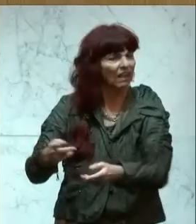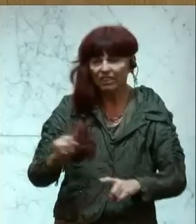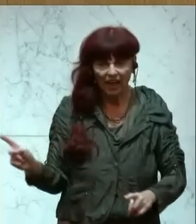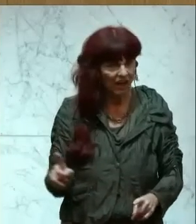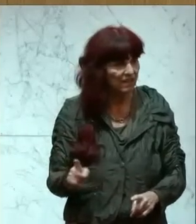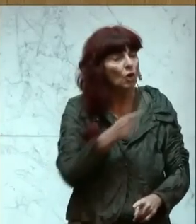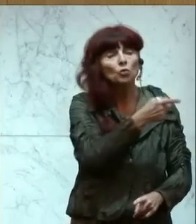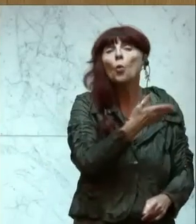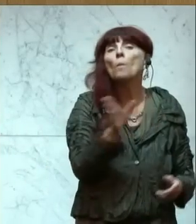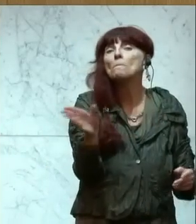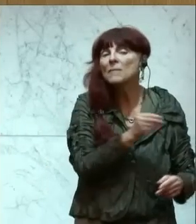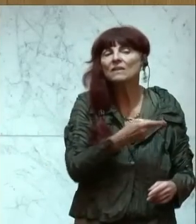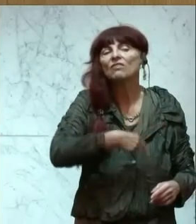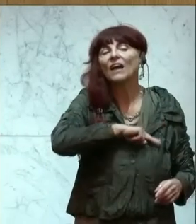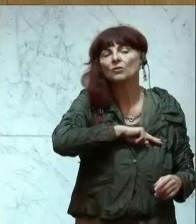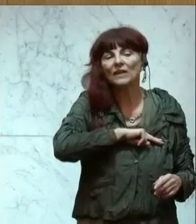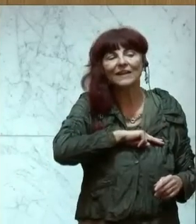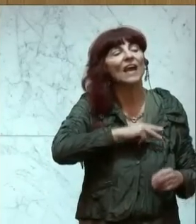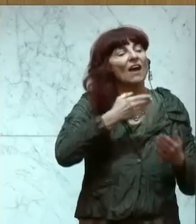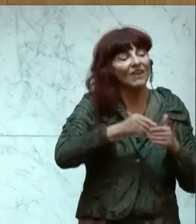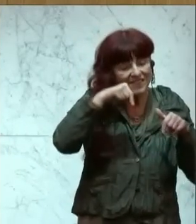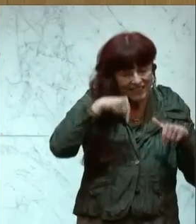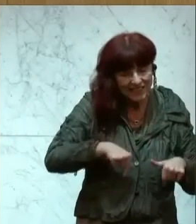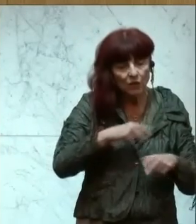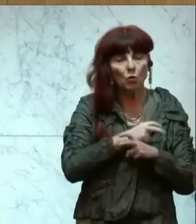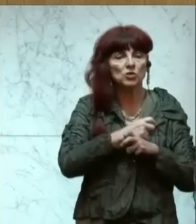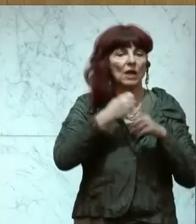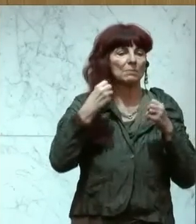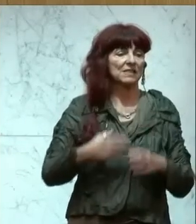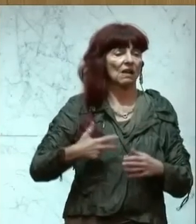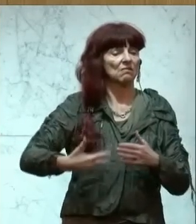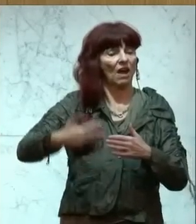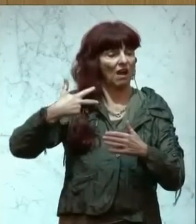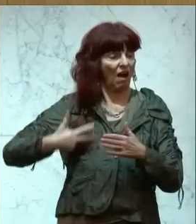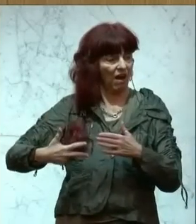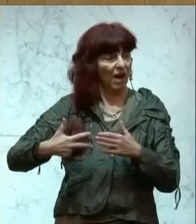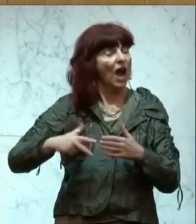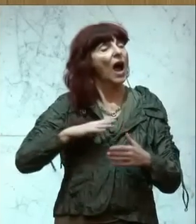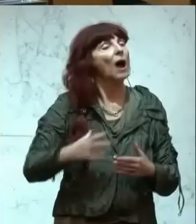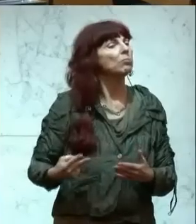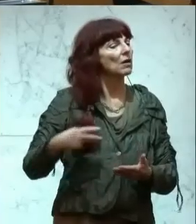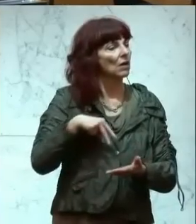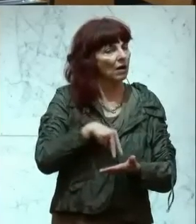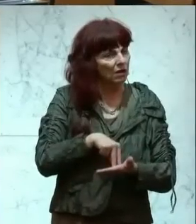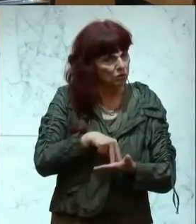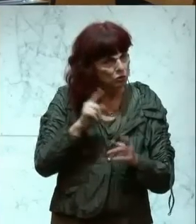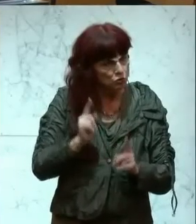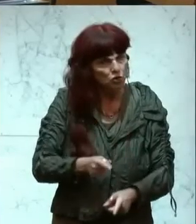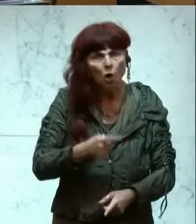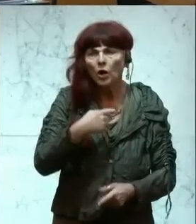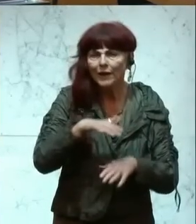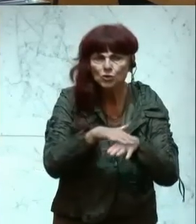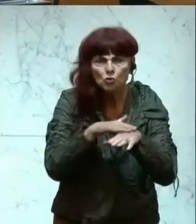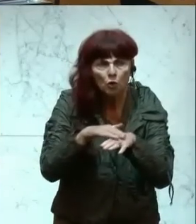mitverantwortlich für das, was in dem Land in den letzten 3 Jahren passiert ist. Und anstatt, dass Sie sich jetzt einmal herstellen und bei der Bevölkerung dafür